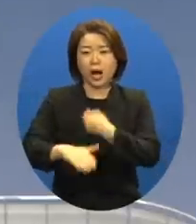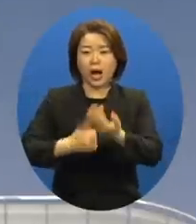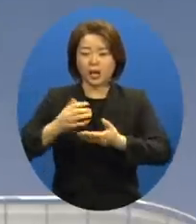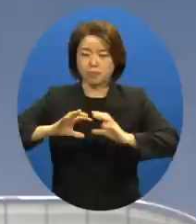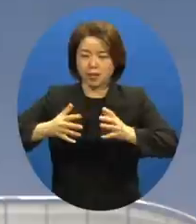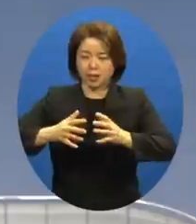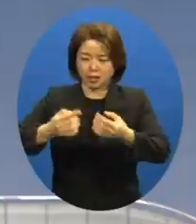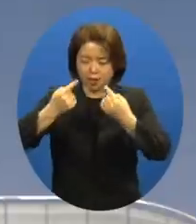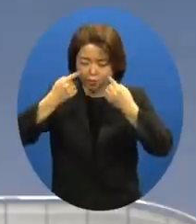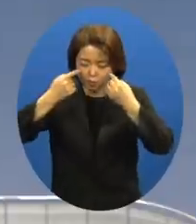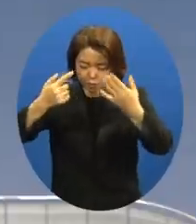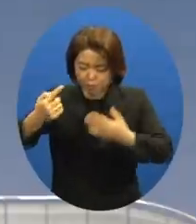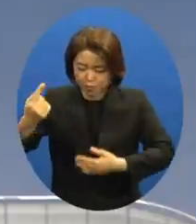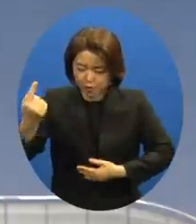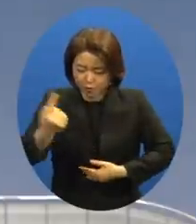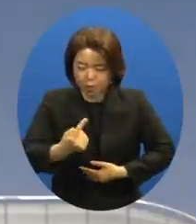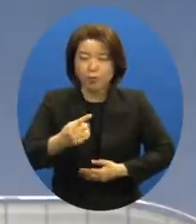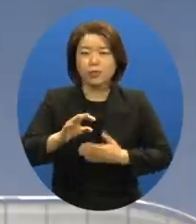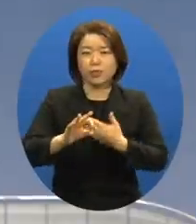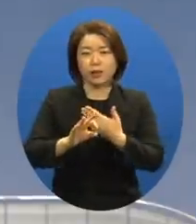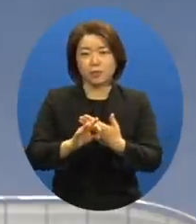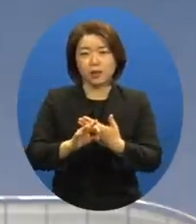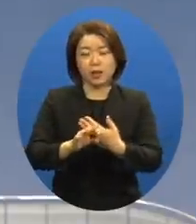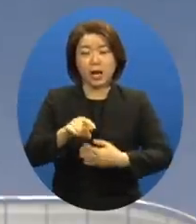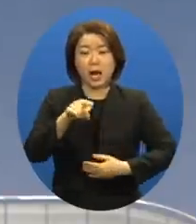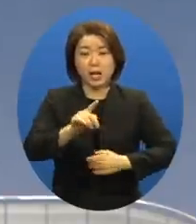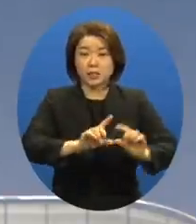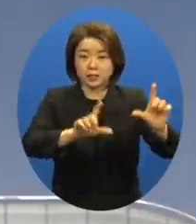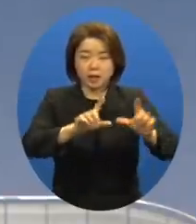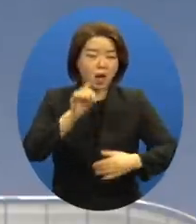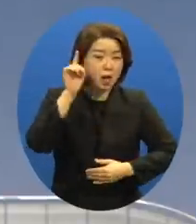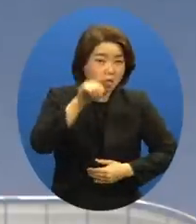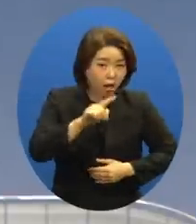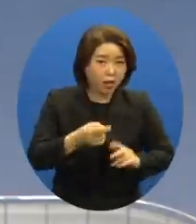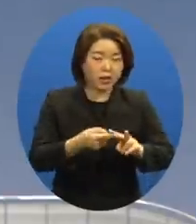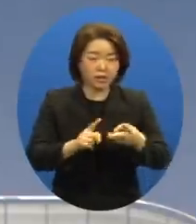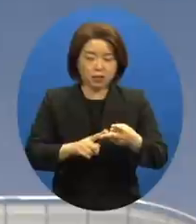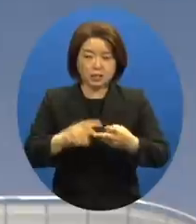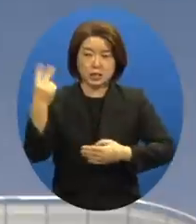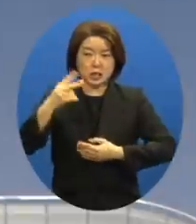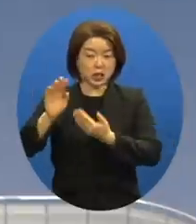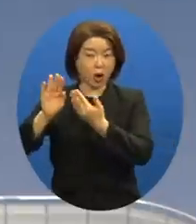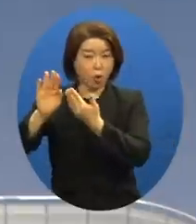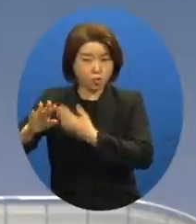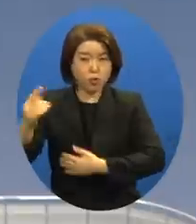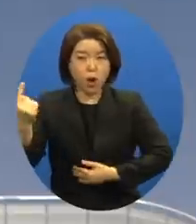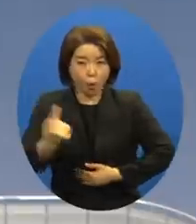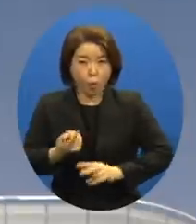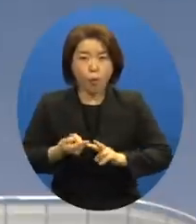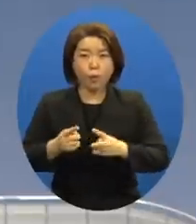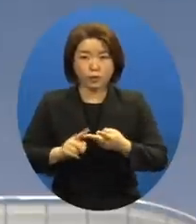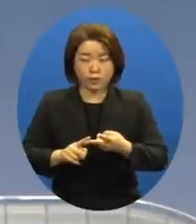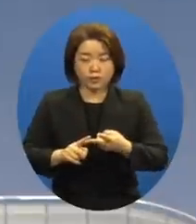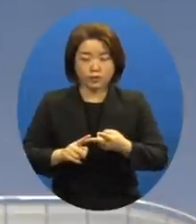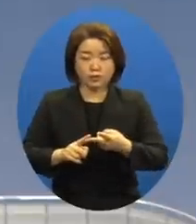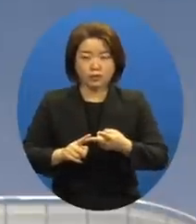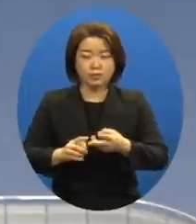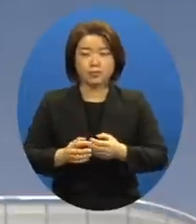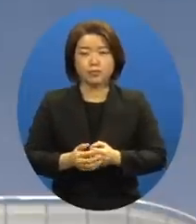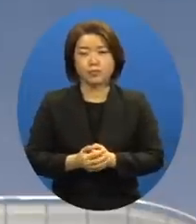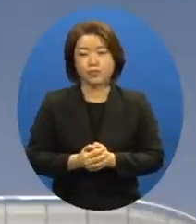분명히 임한다면 그날이 내의 리드 2000년 뒤에 오는 아이 일이든